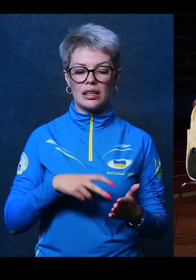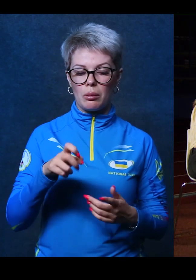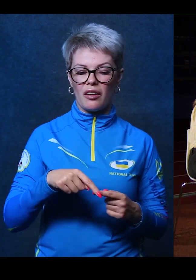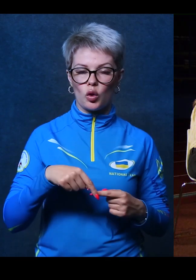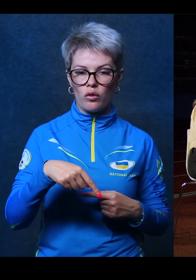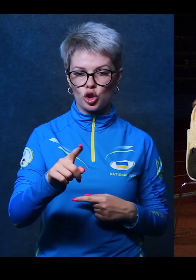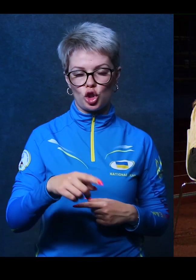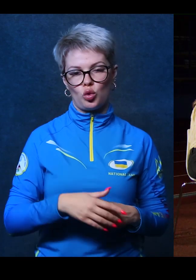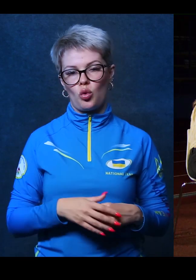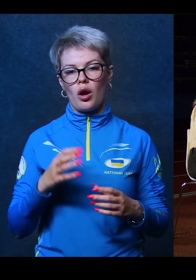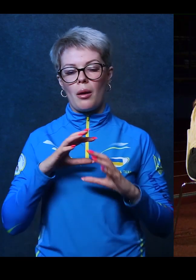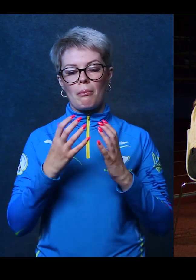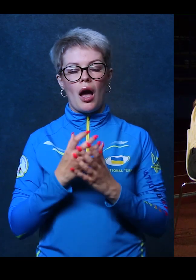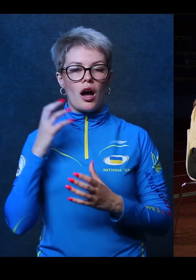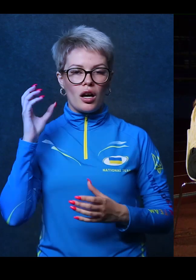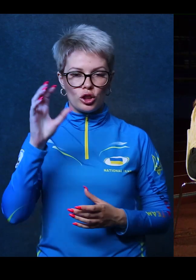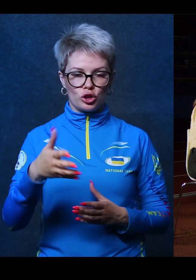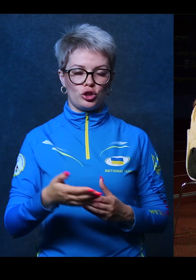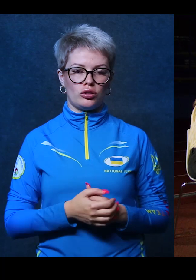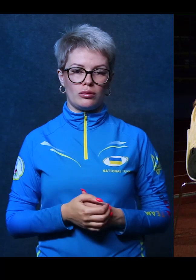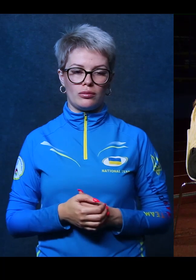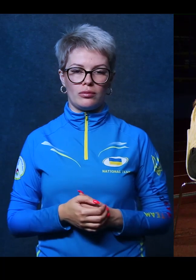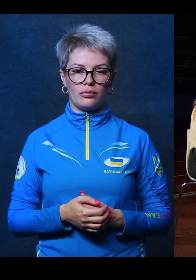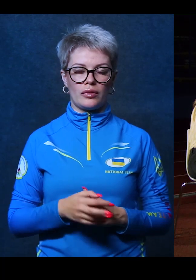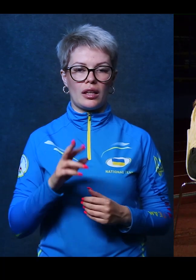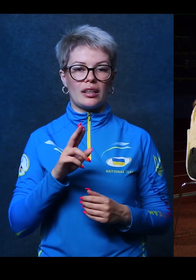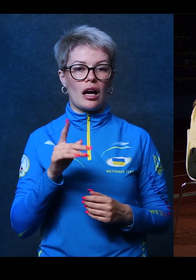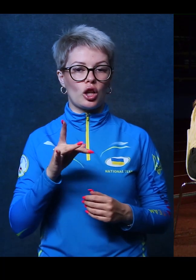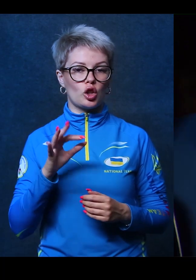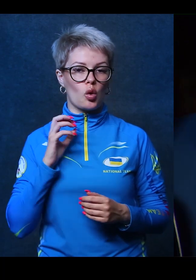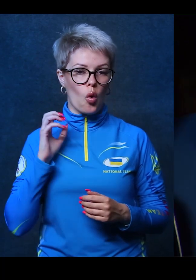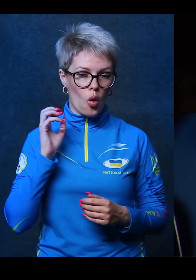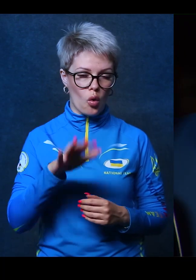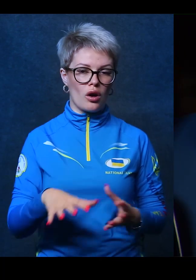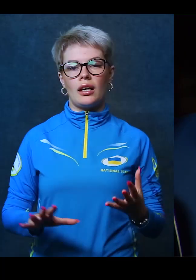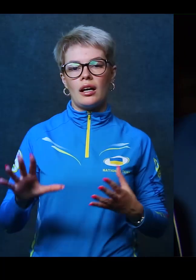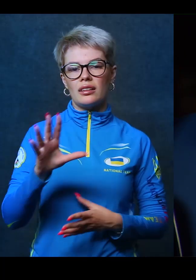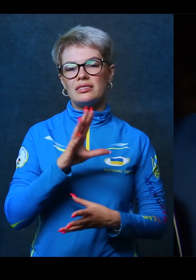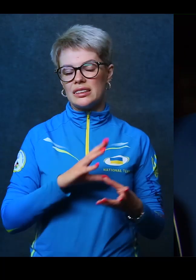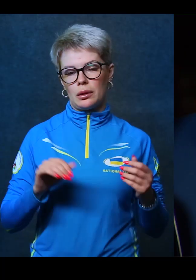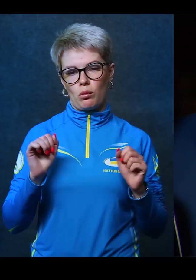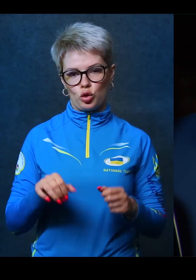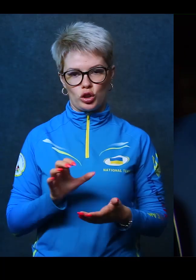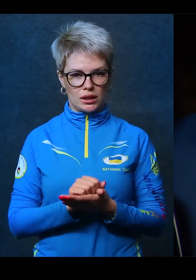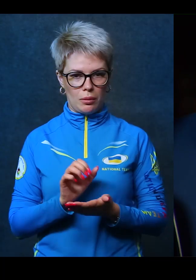довжину, метання м'яча, поштовх ядра, тобто всім можна